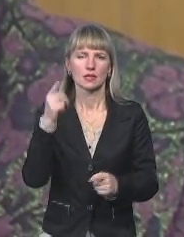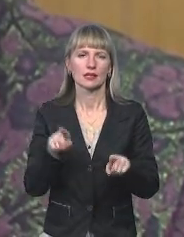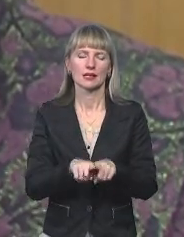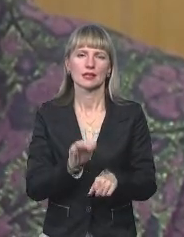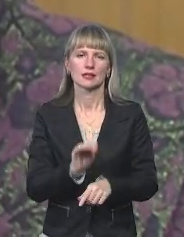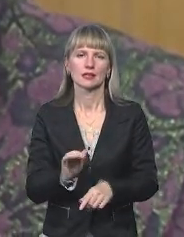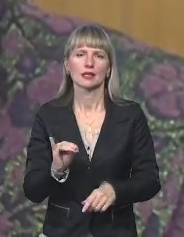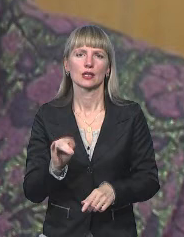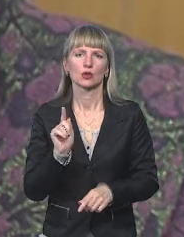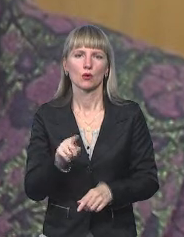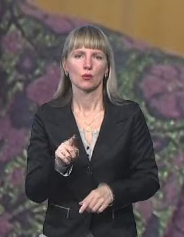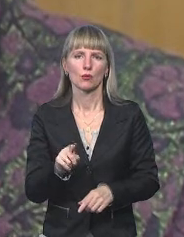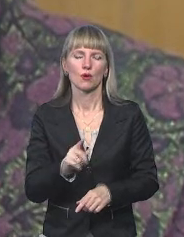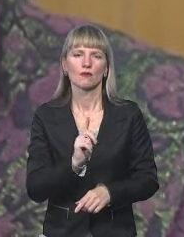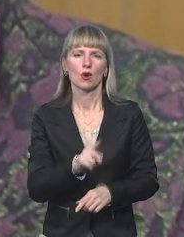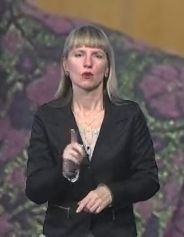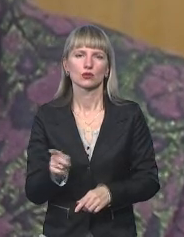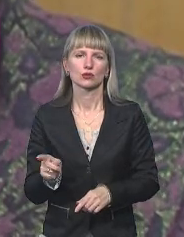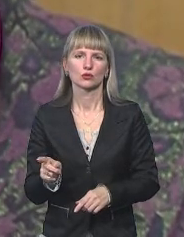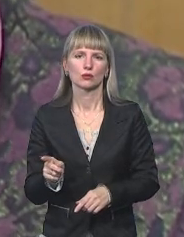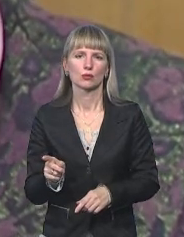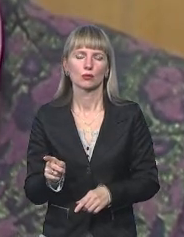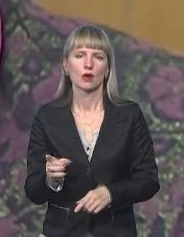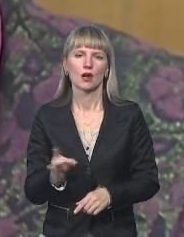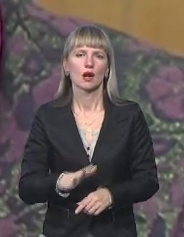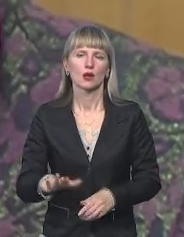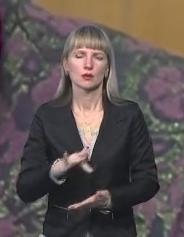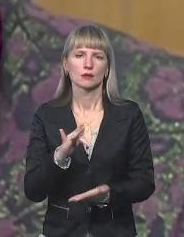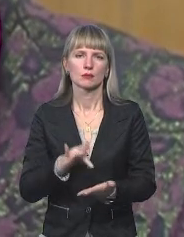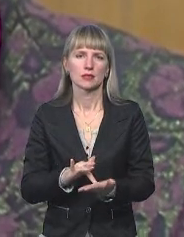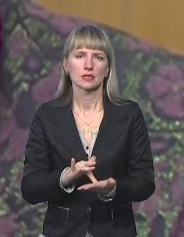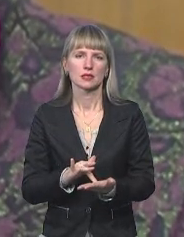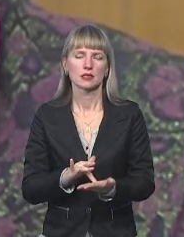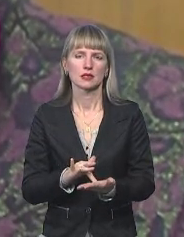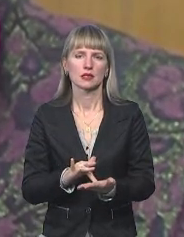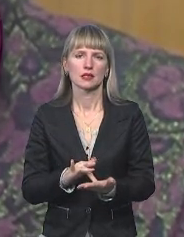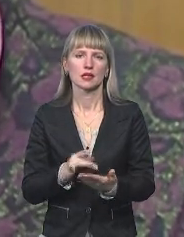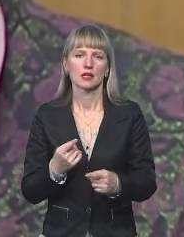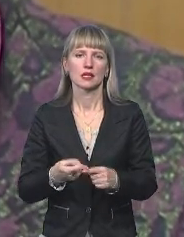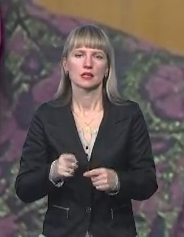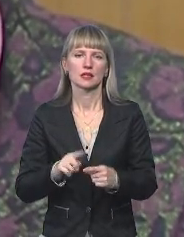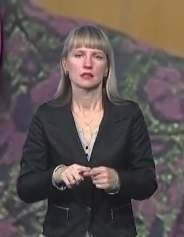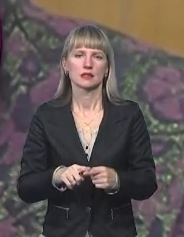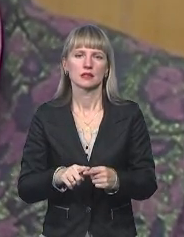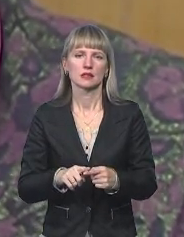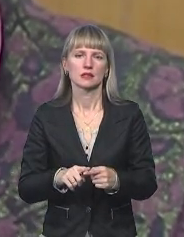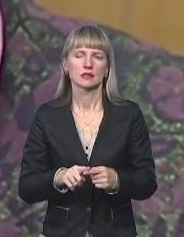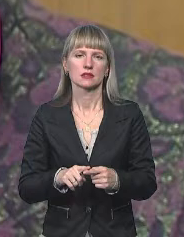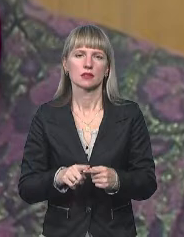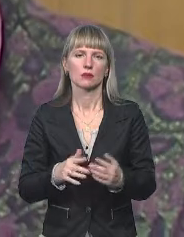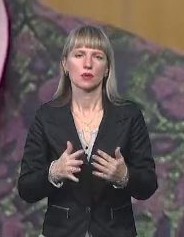І тому в кожному районі міста, звичайно, це чітке і прозоре